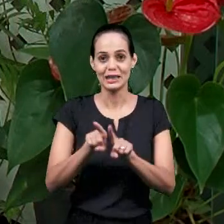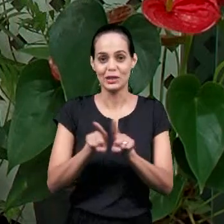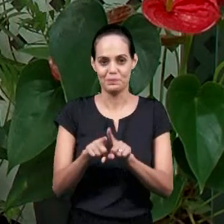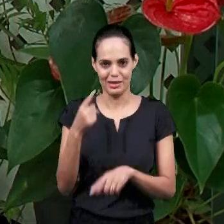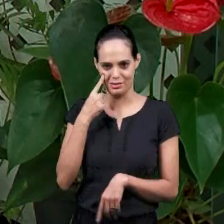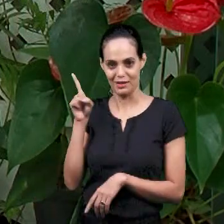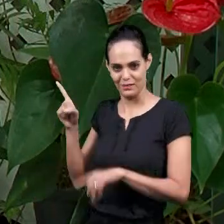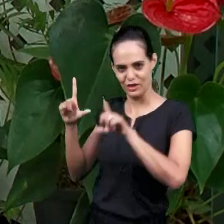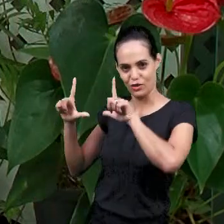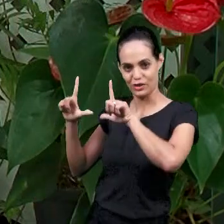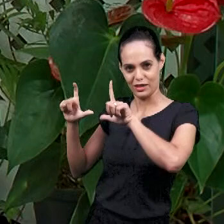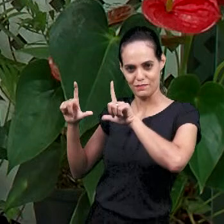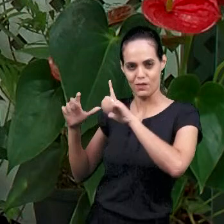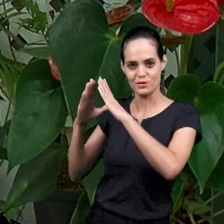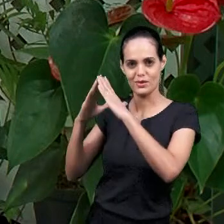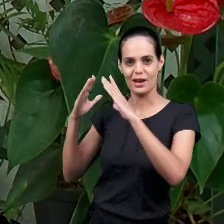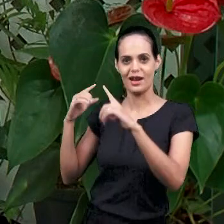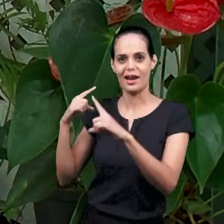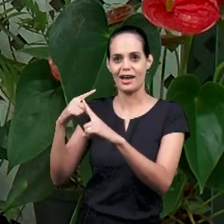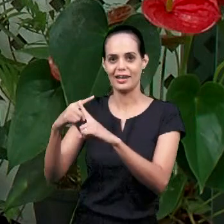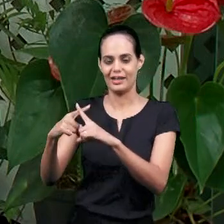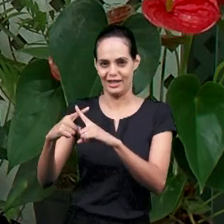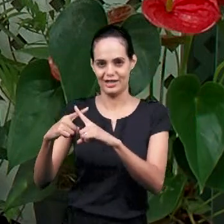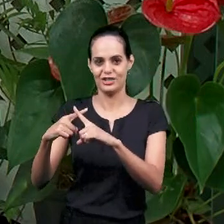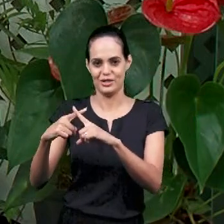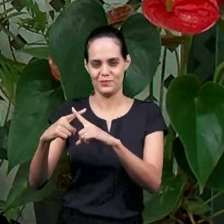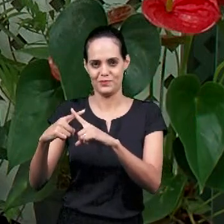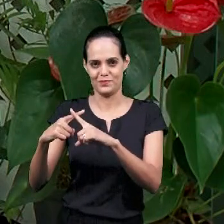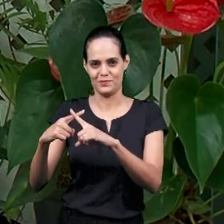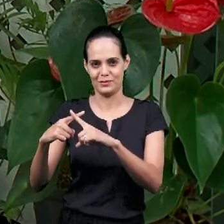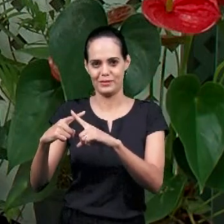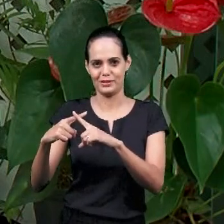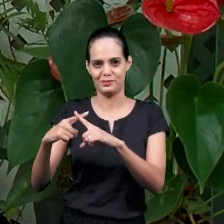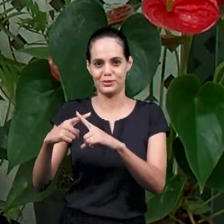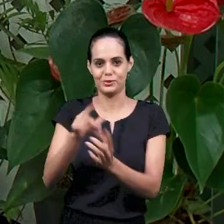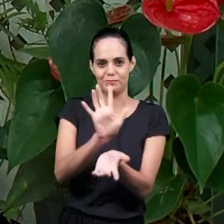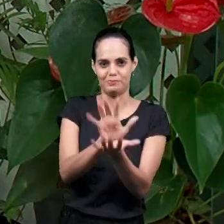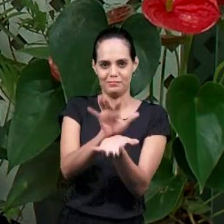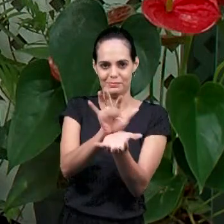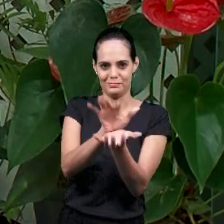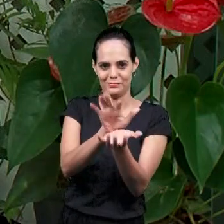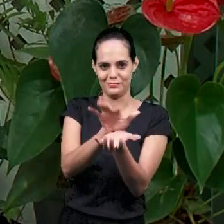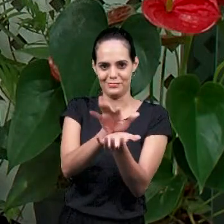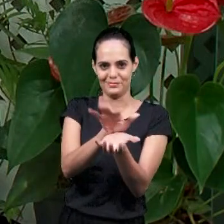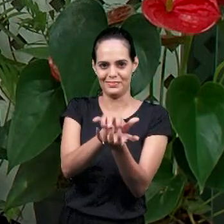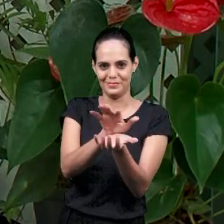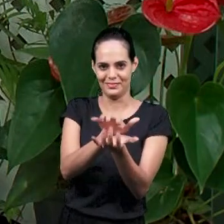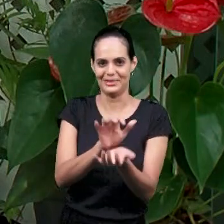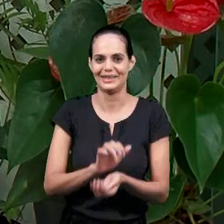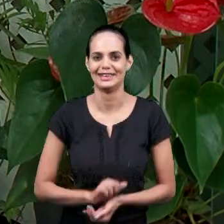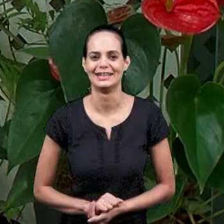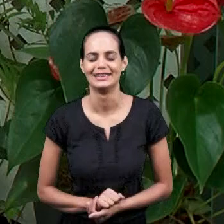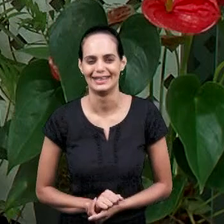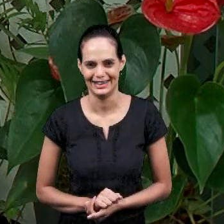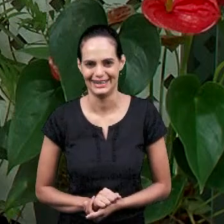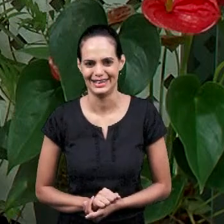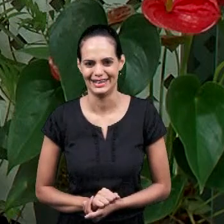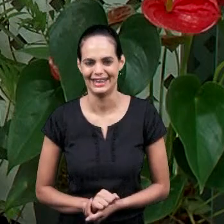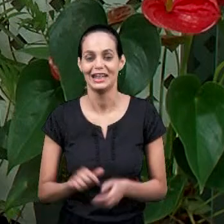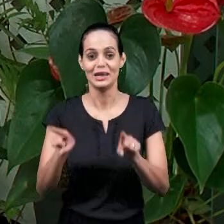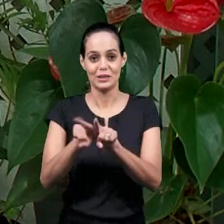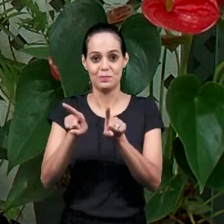ici, derrière, nous avons à l'église de Gravata, à Pernambuco, notre pays